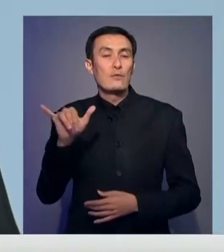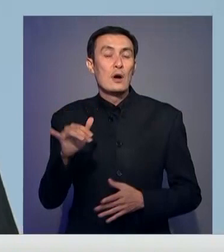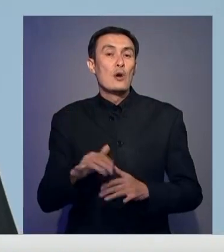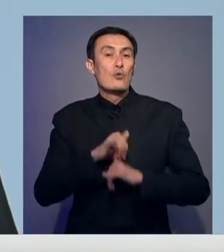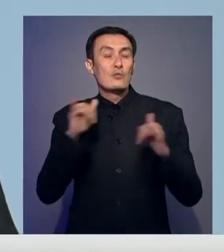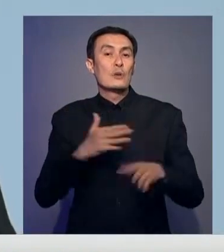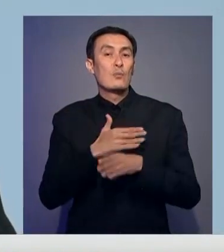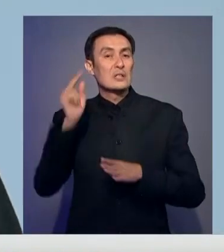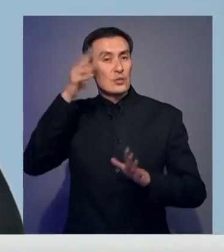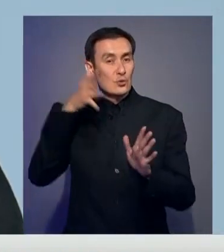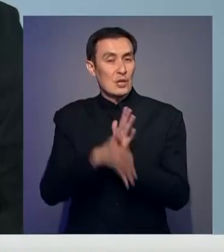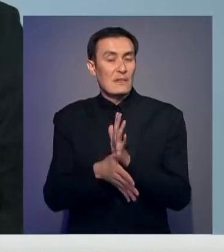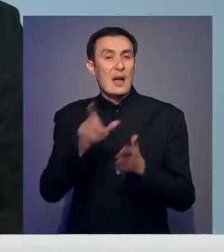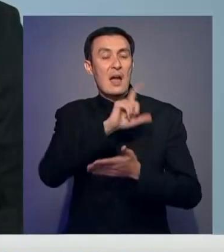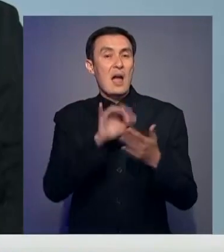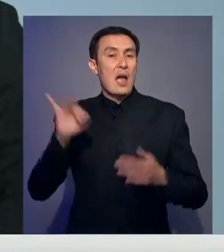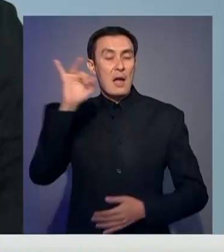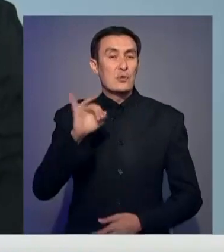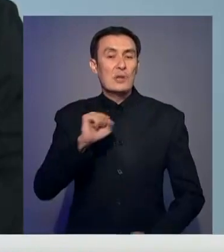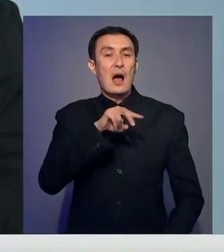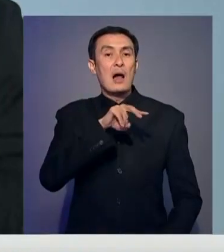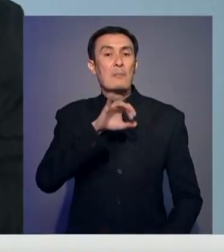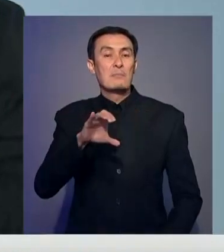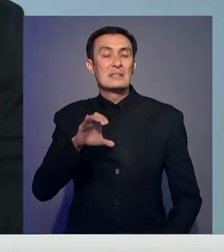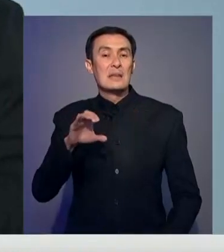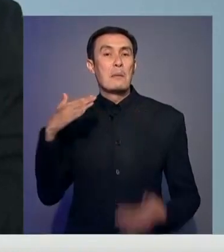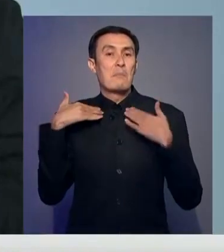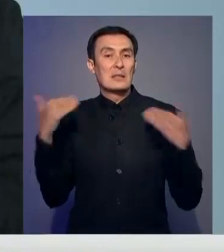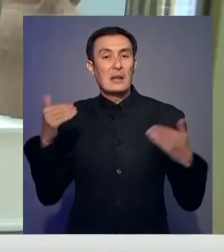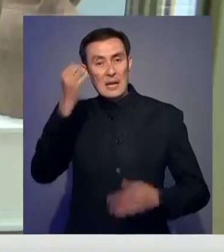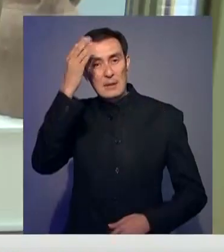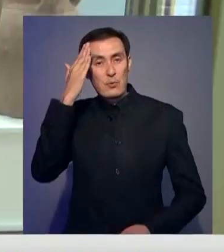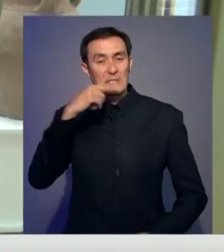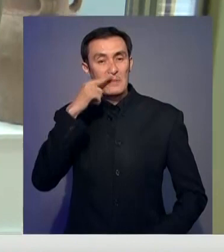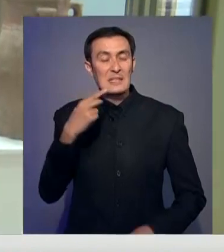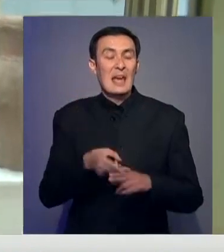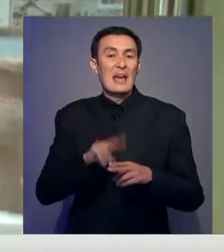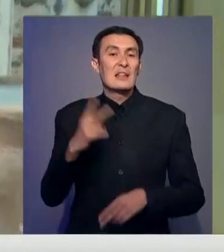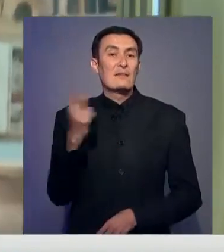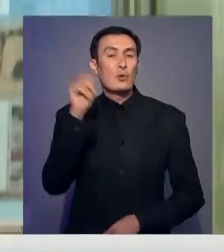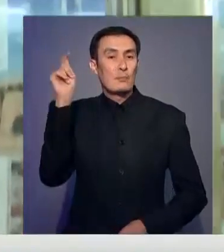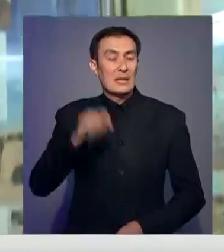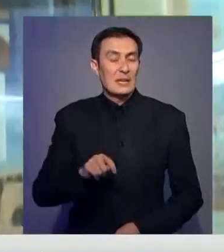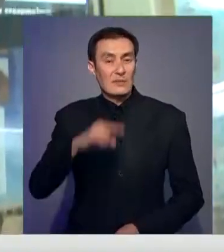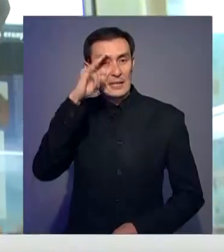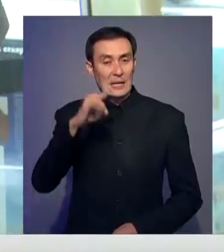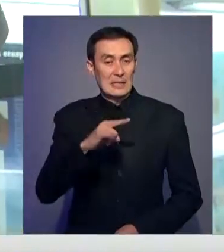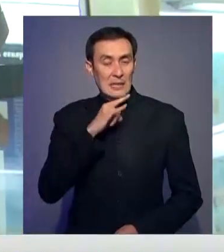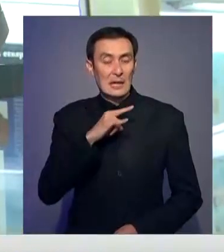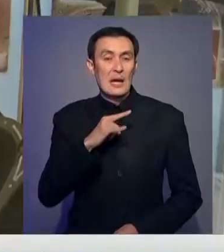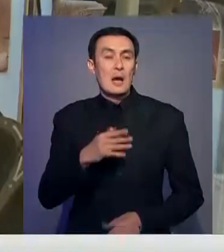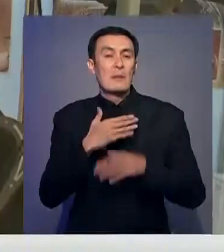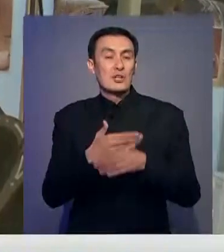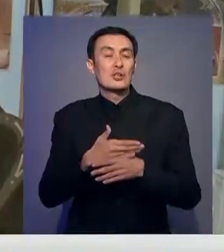возрос после изучения эпоса «Алпамыс Батыр» на японском языке. Это второй приезд Такуро в Казахстан.